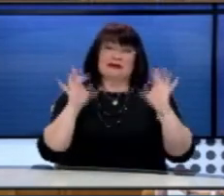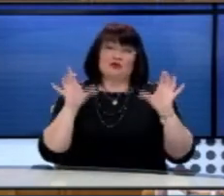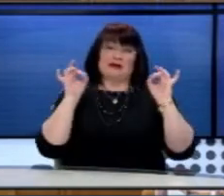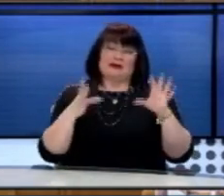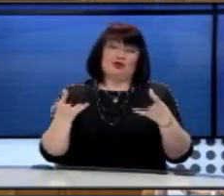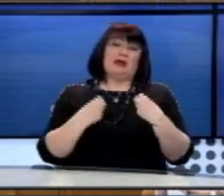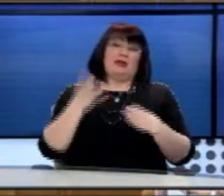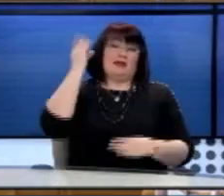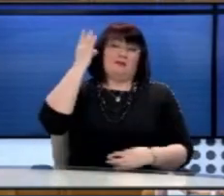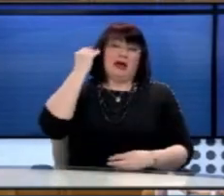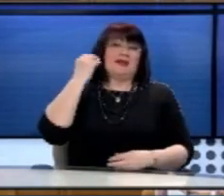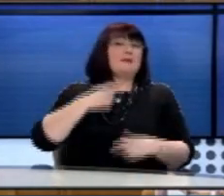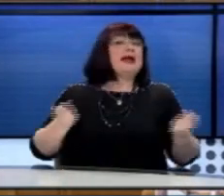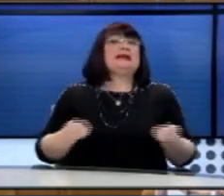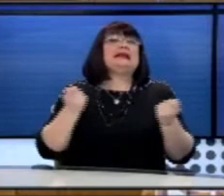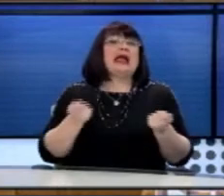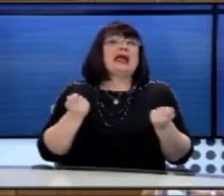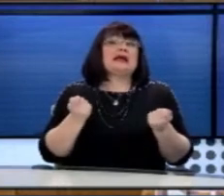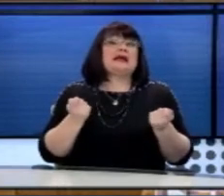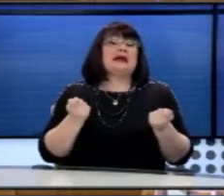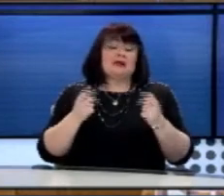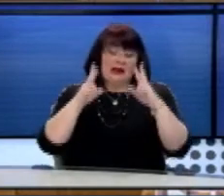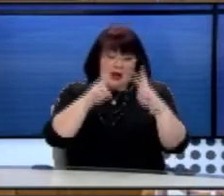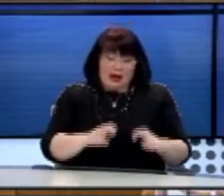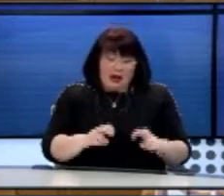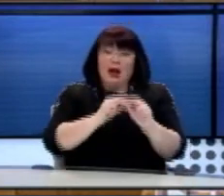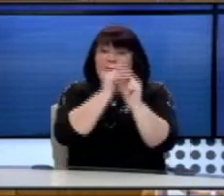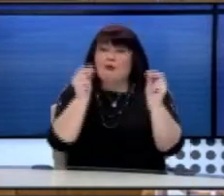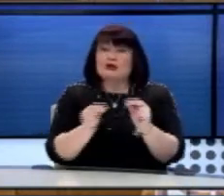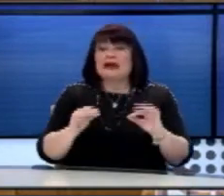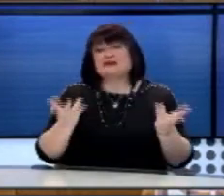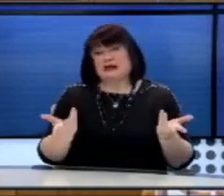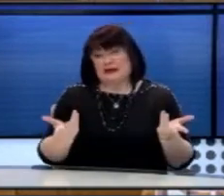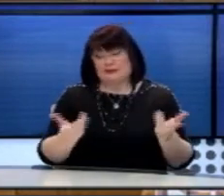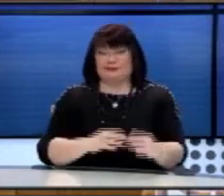καμία πληροφόρηση για το πόρισμα της έναρκης διοικητικής εξέτασης.